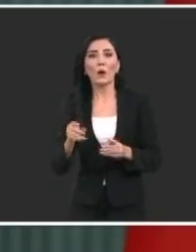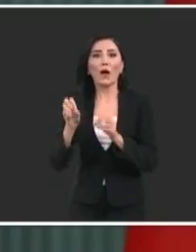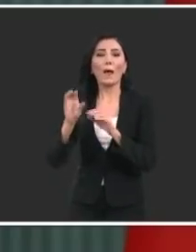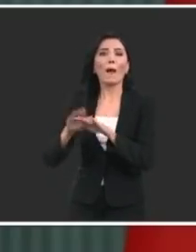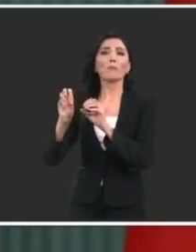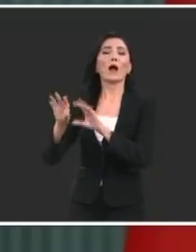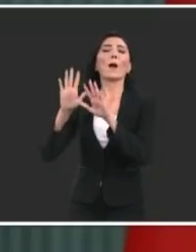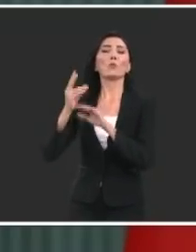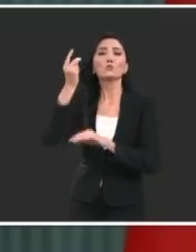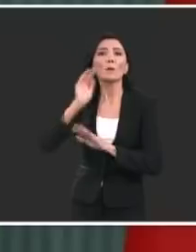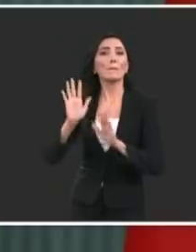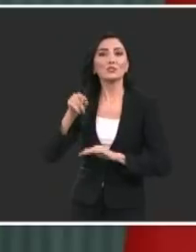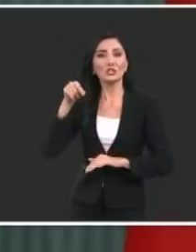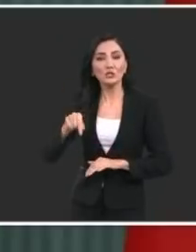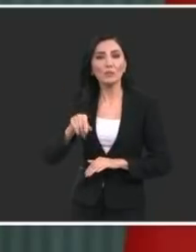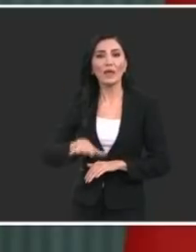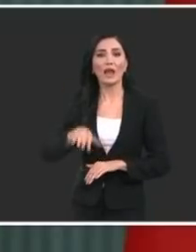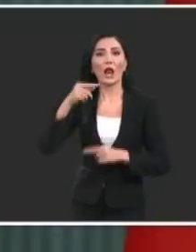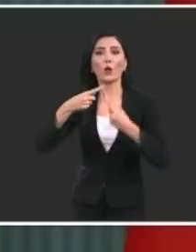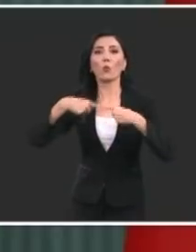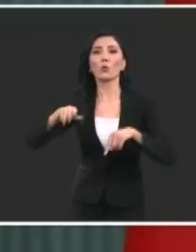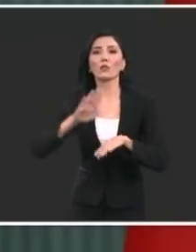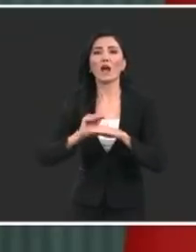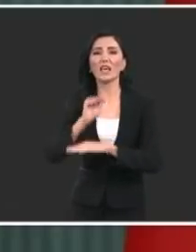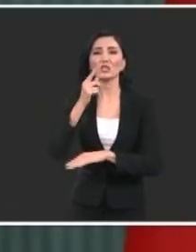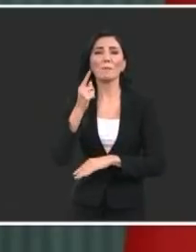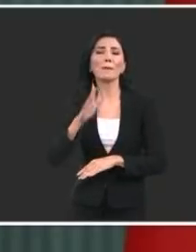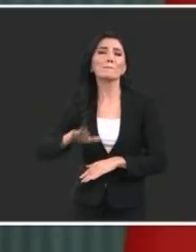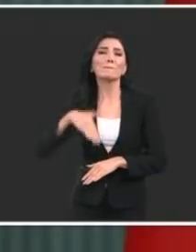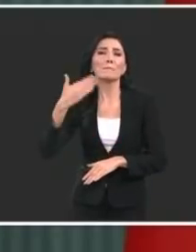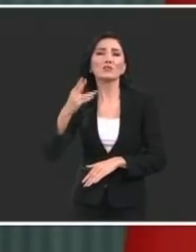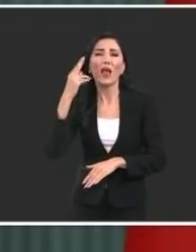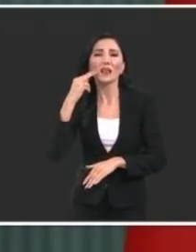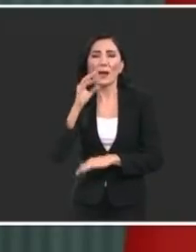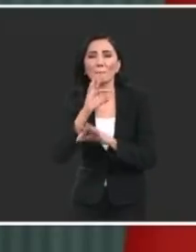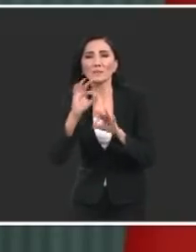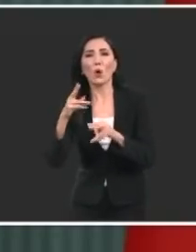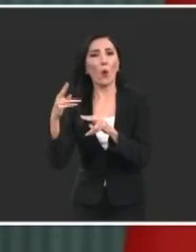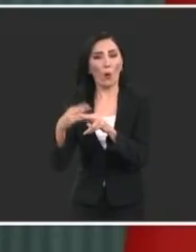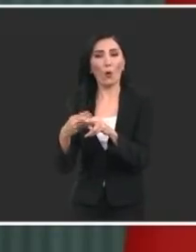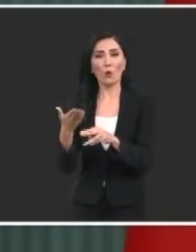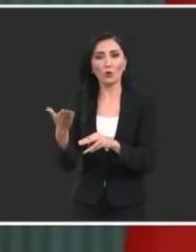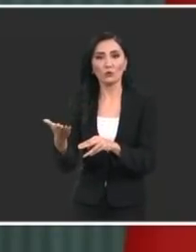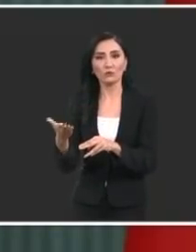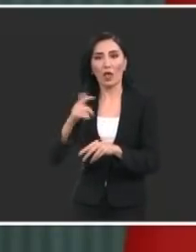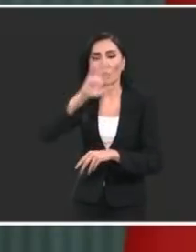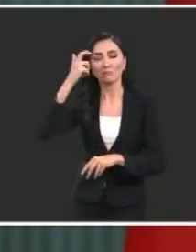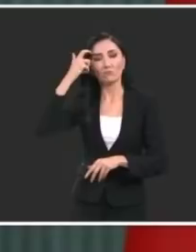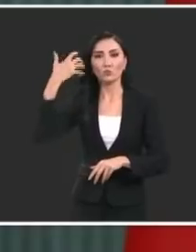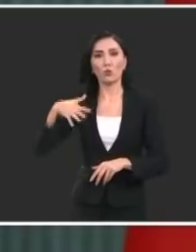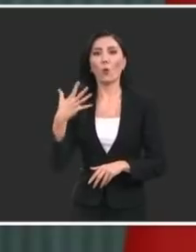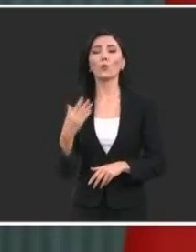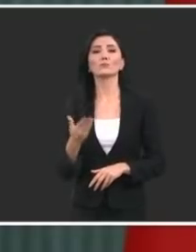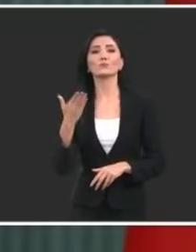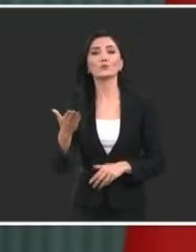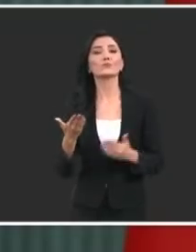atamamış Ken bu defa da genel kurul'da yaşanan bir başka ve işsizlik örneği ile sarsılmıştır